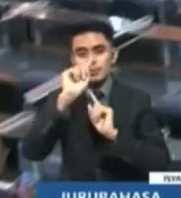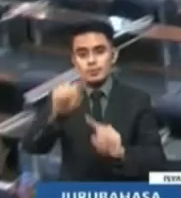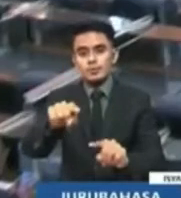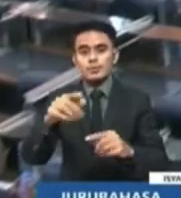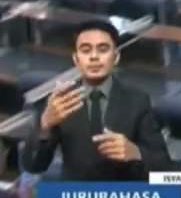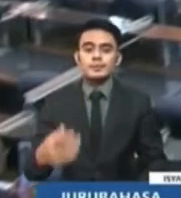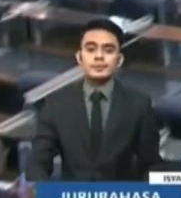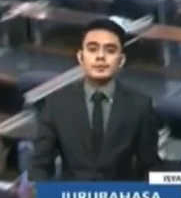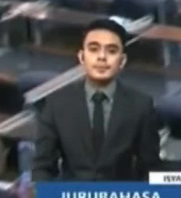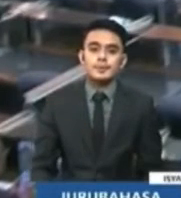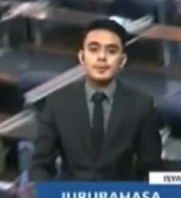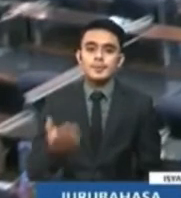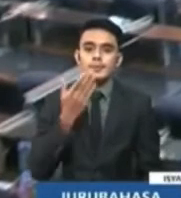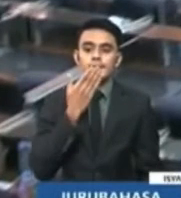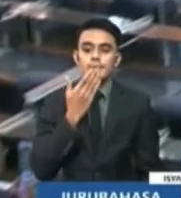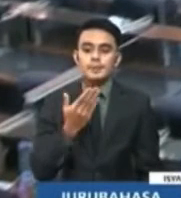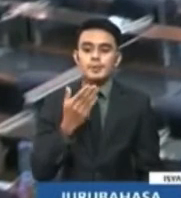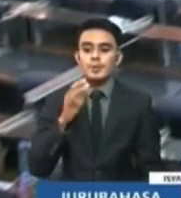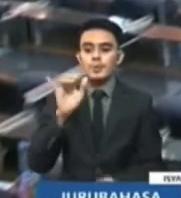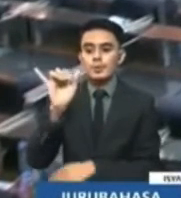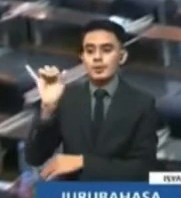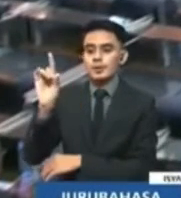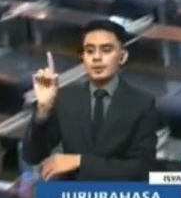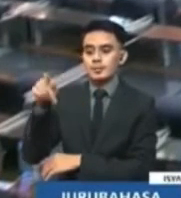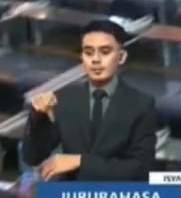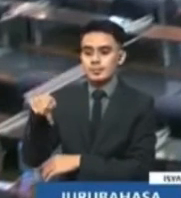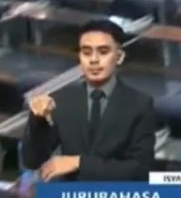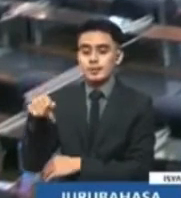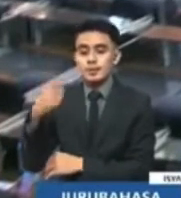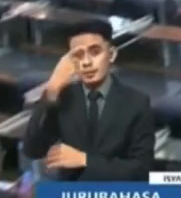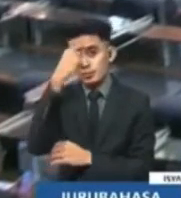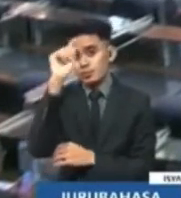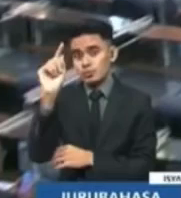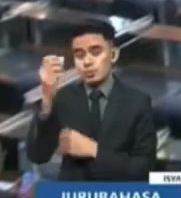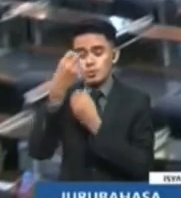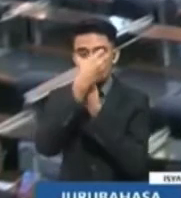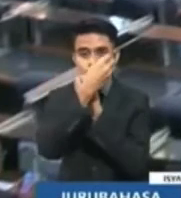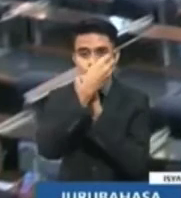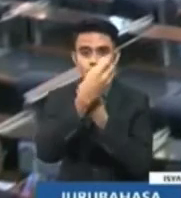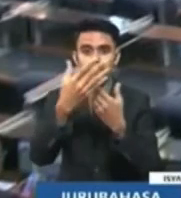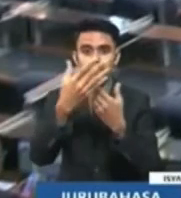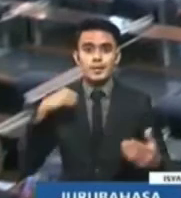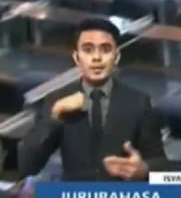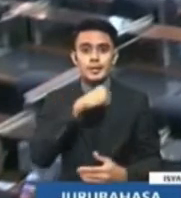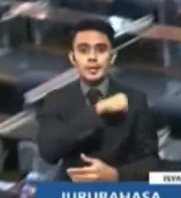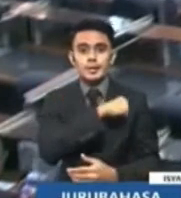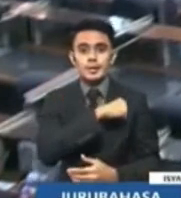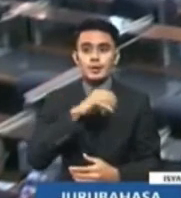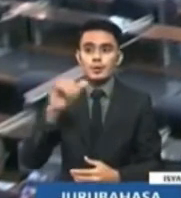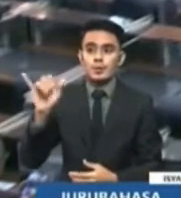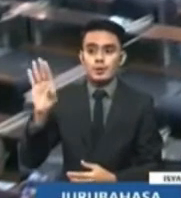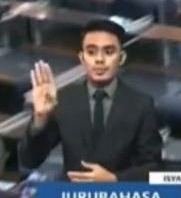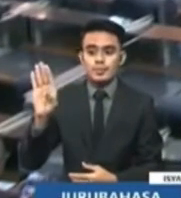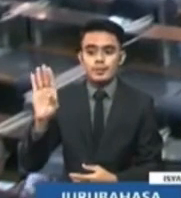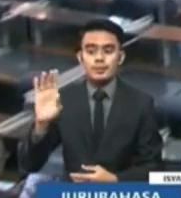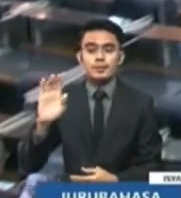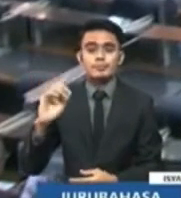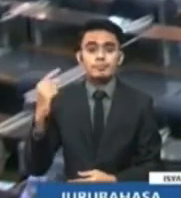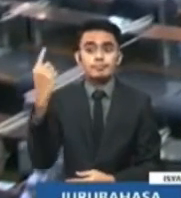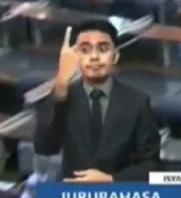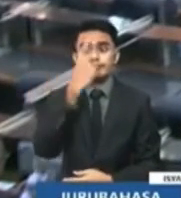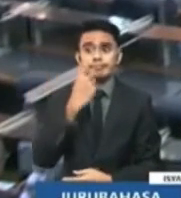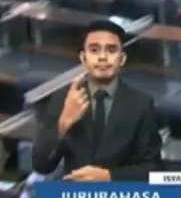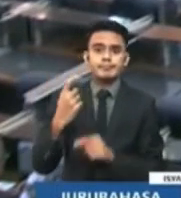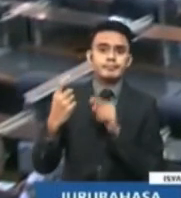Terima kasih Tuan Yang di-Pertua. Untuk makluman ahli yang berhormat, soalan ini